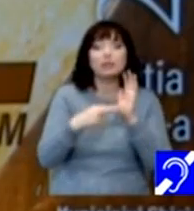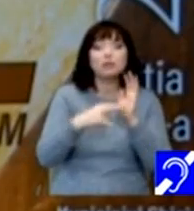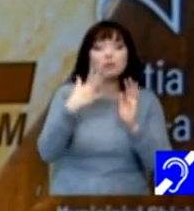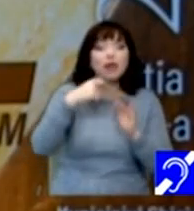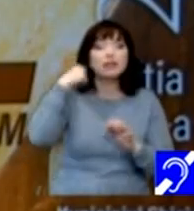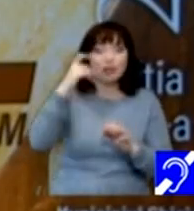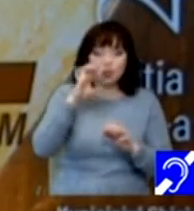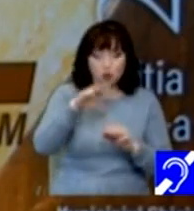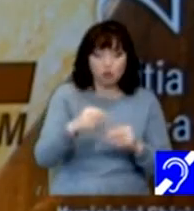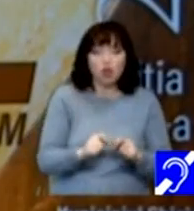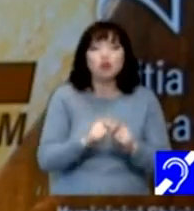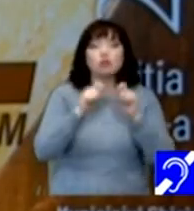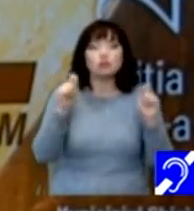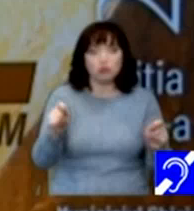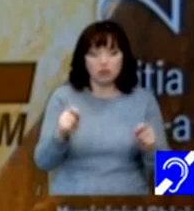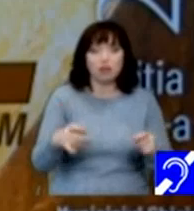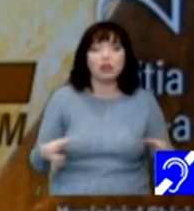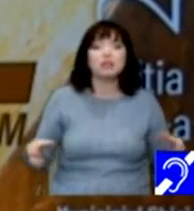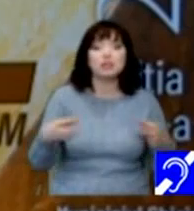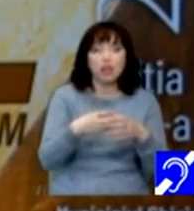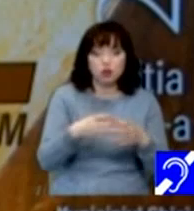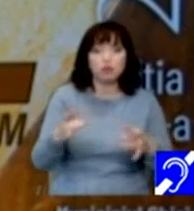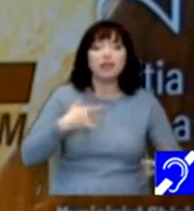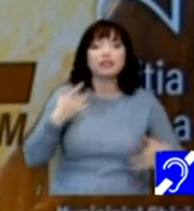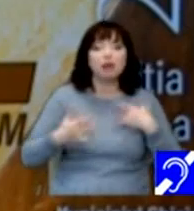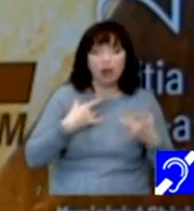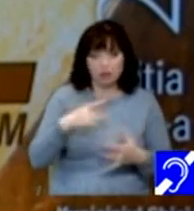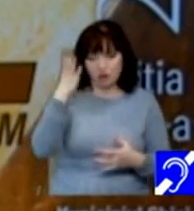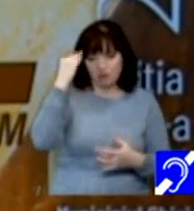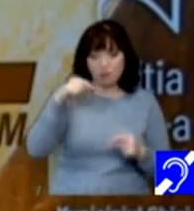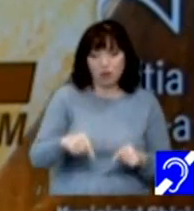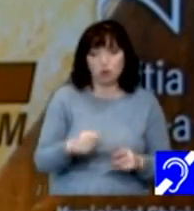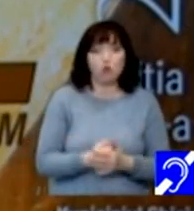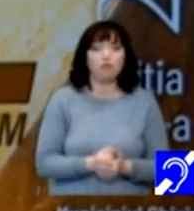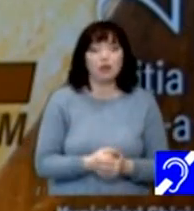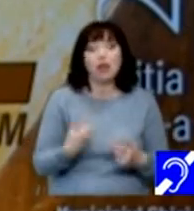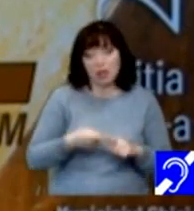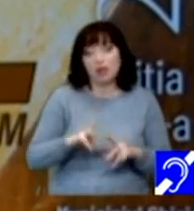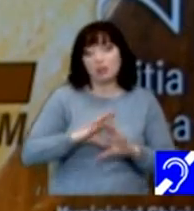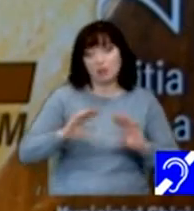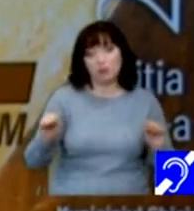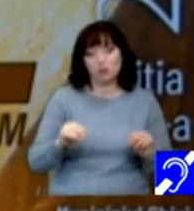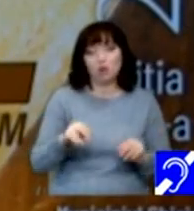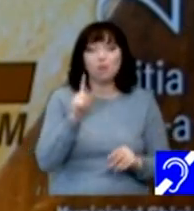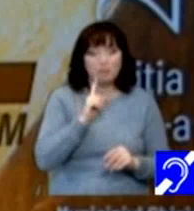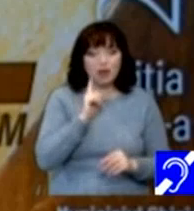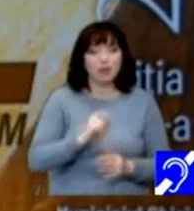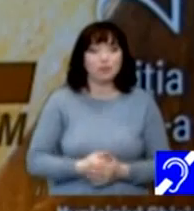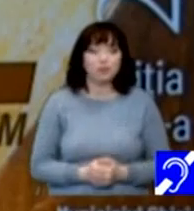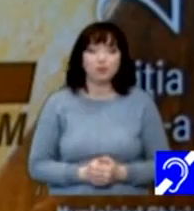ani de la înființarea Uniunii Teatrale din Republica Moldova. Atât deocamdată de aici. La revedere!